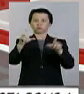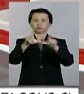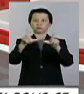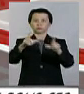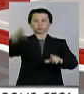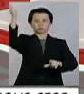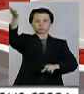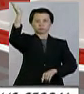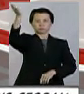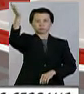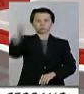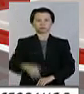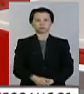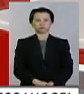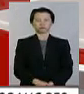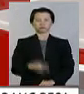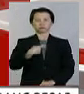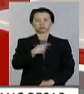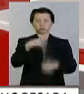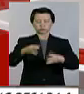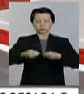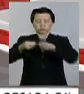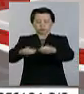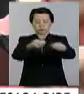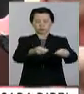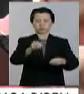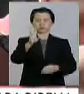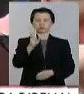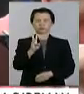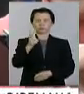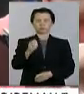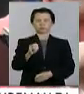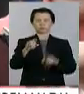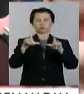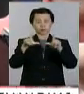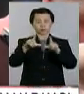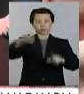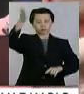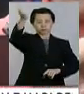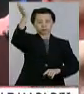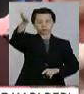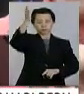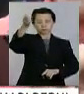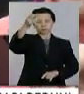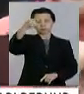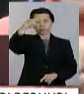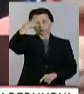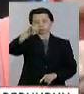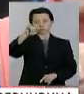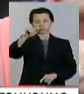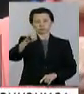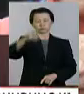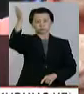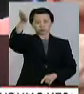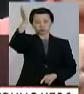ceramah. Kita telah keluarkan sebanyak 60 permit untuk